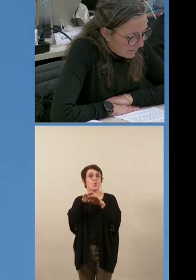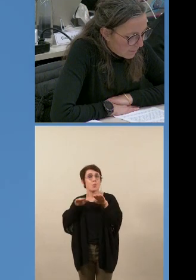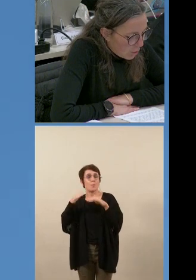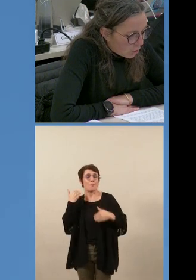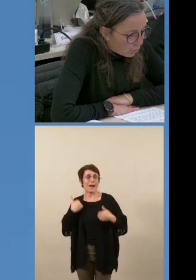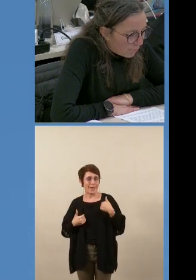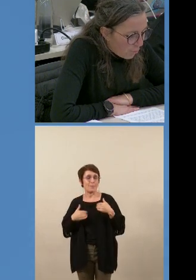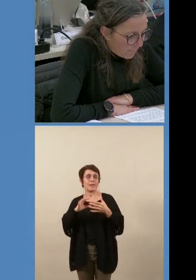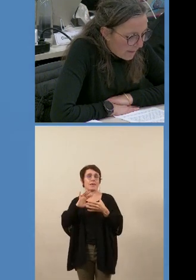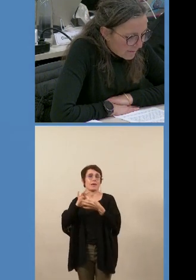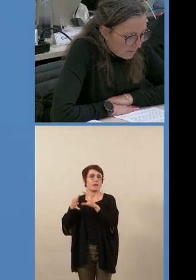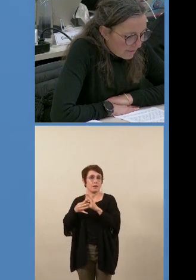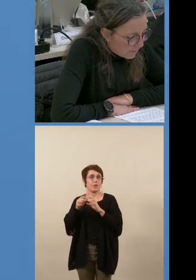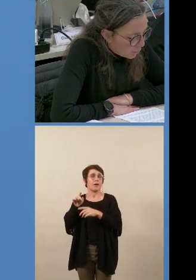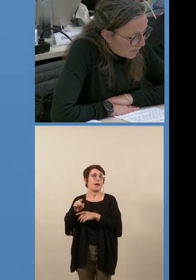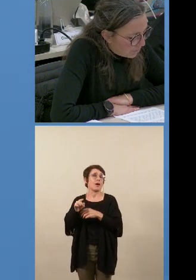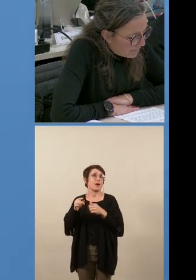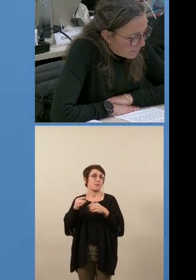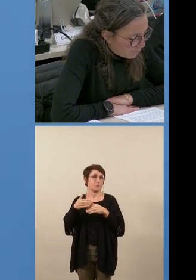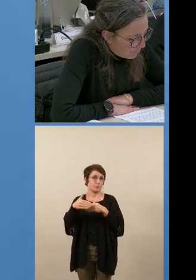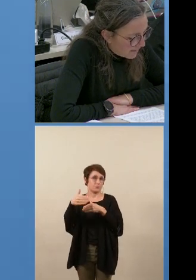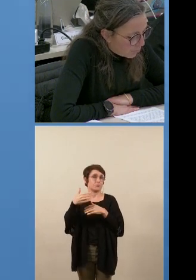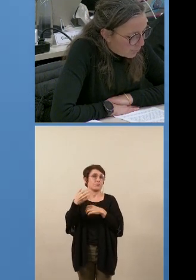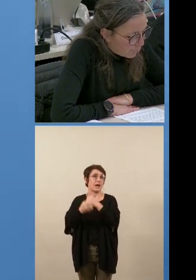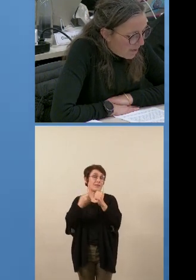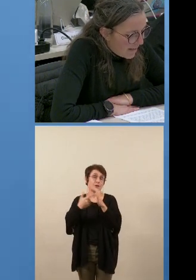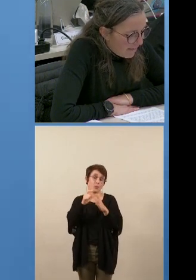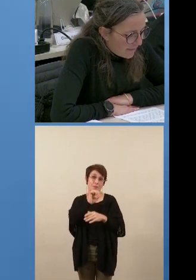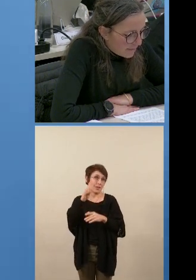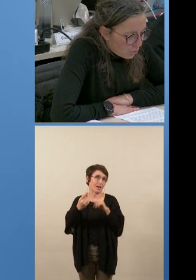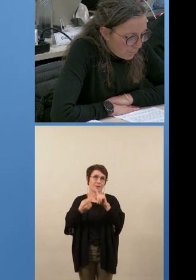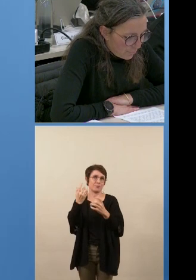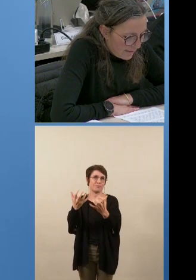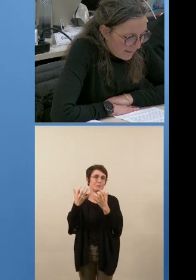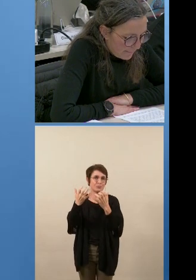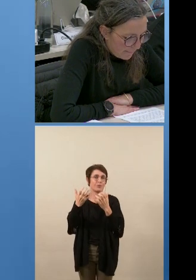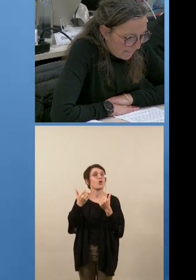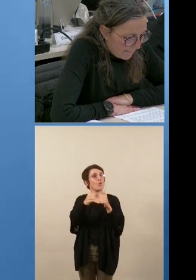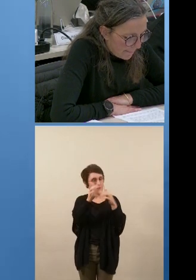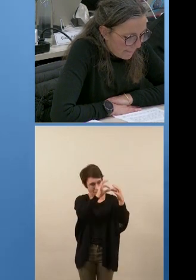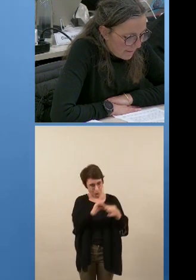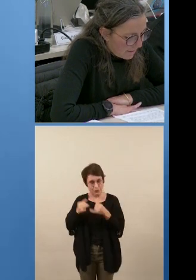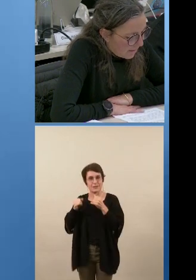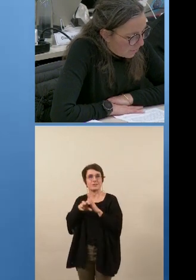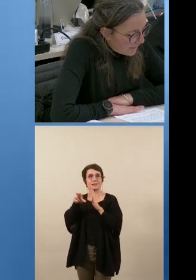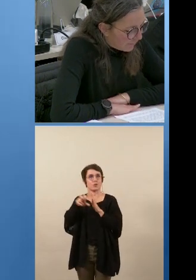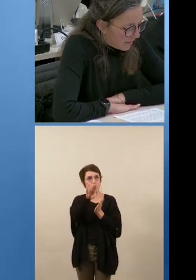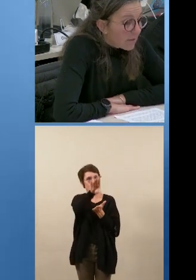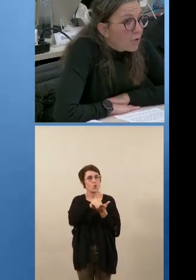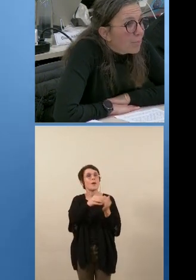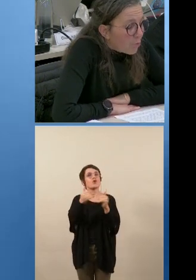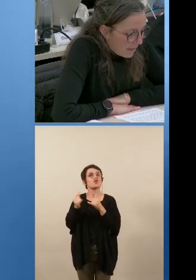2024 trouveront place dans l'action et le dépat public grenoblois via les jeux populaires en